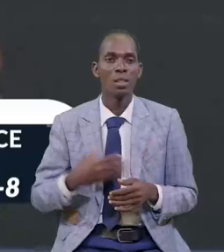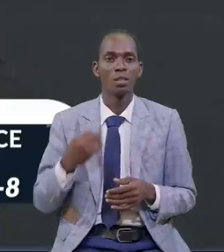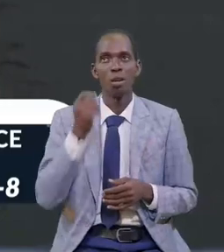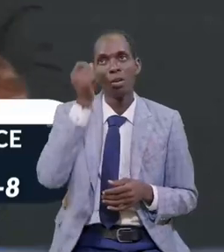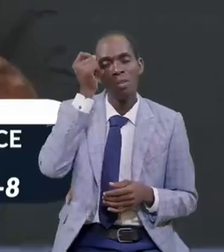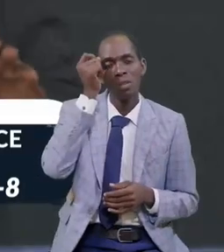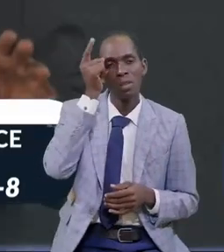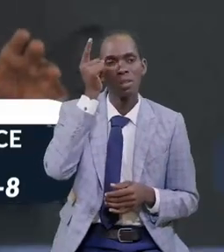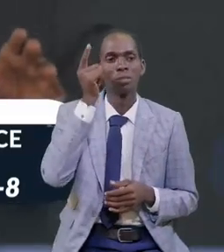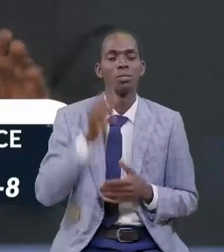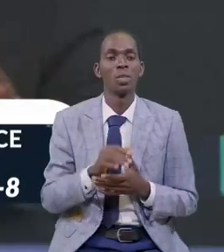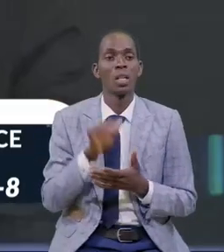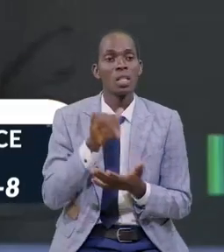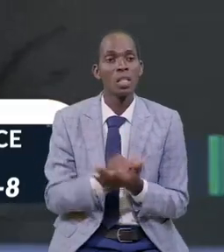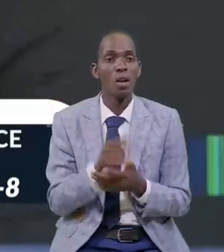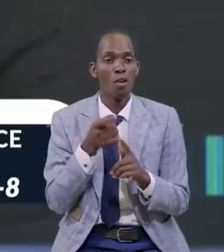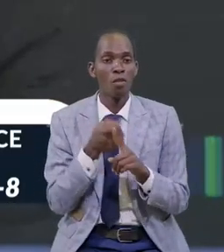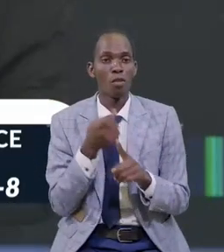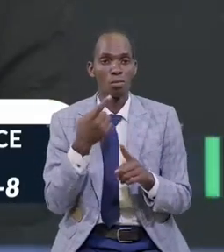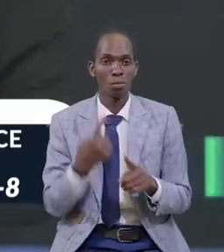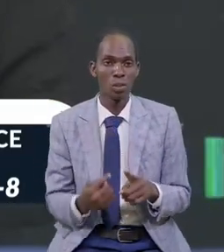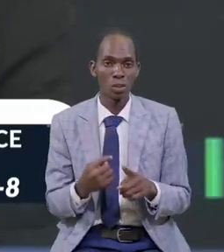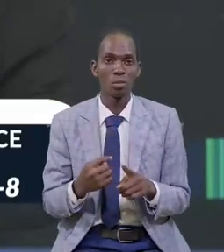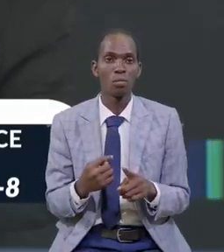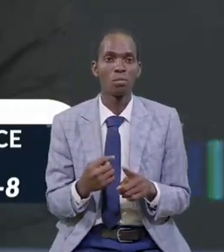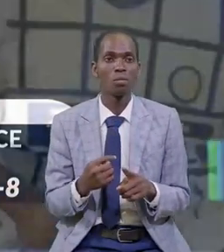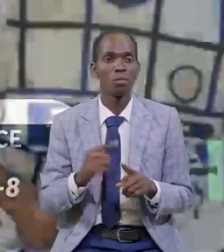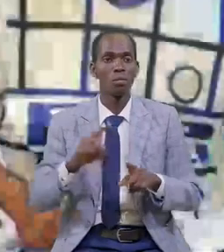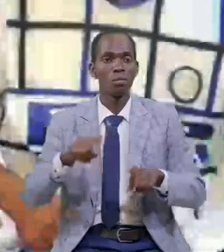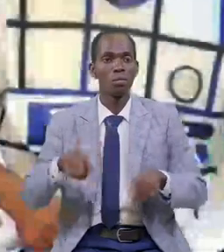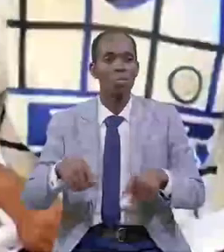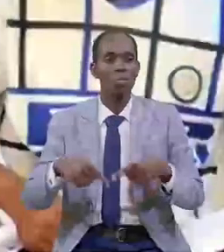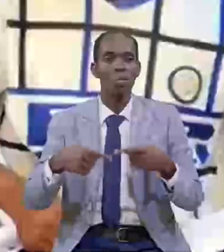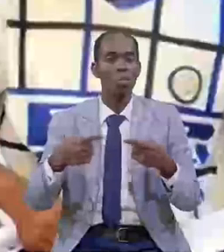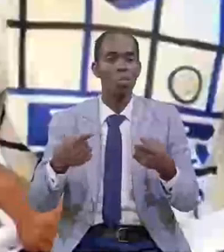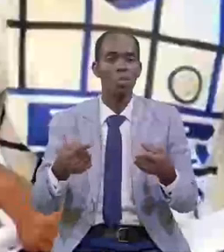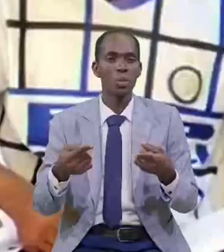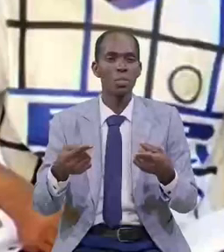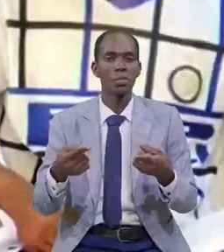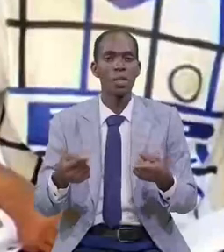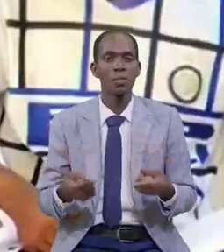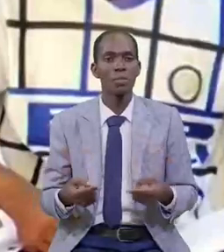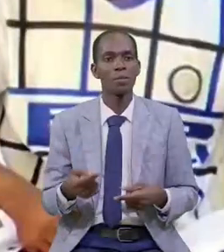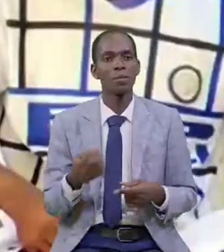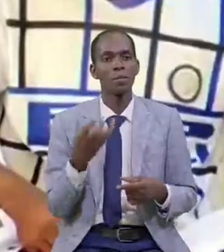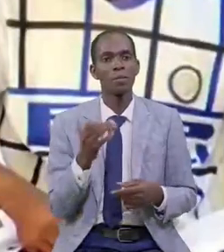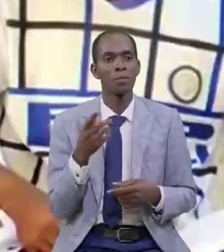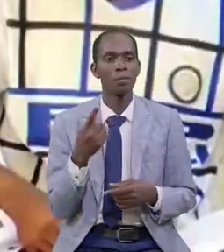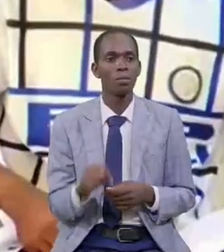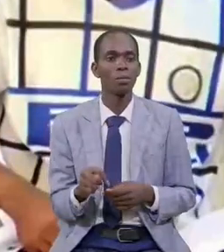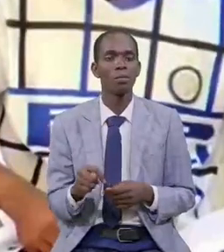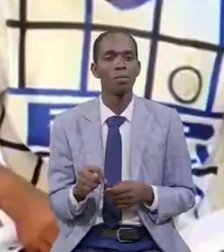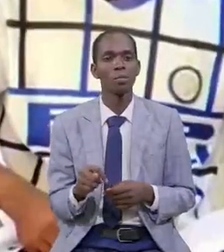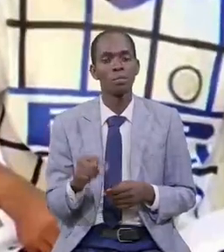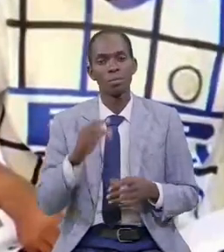donc et comprend depuis le moment où la parole a annoncé